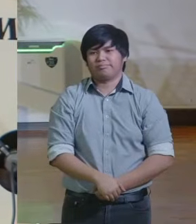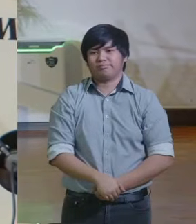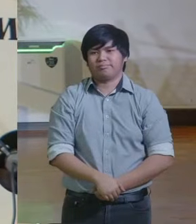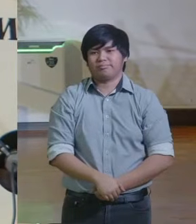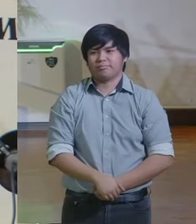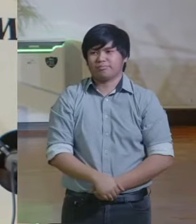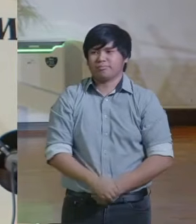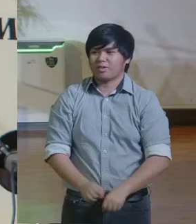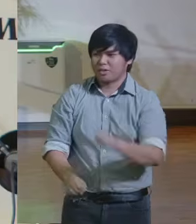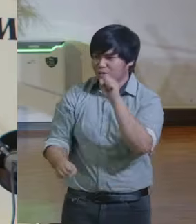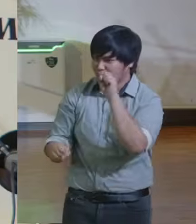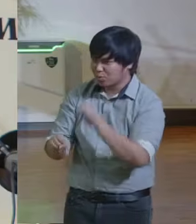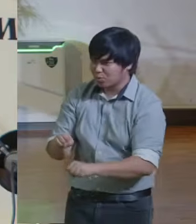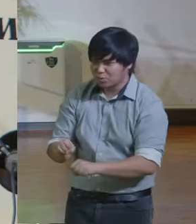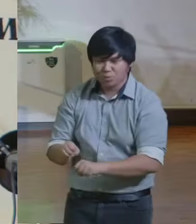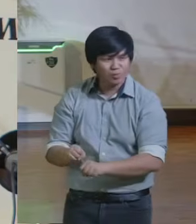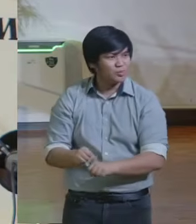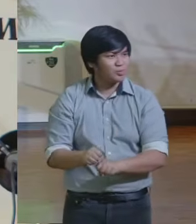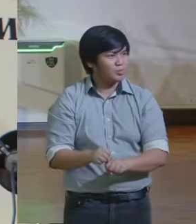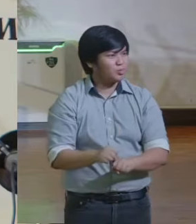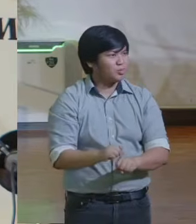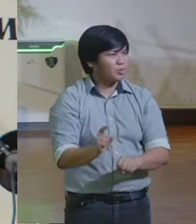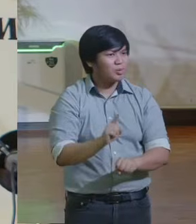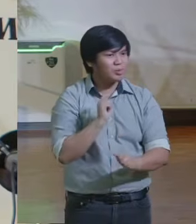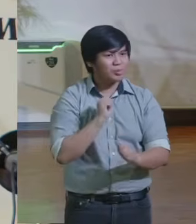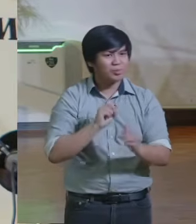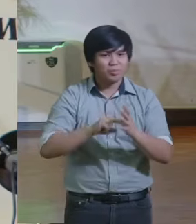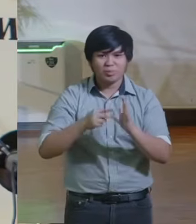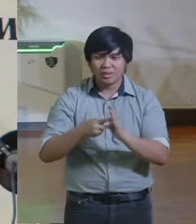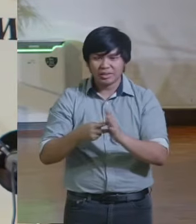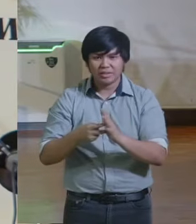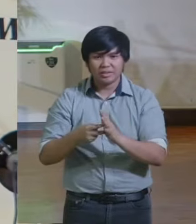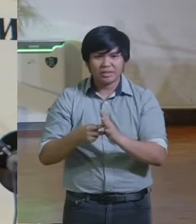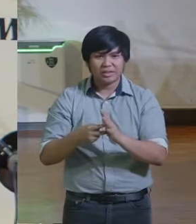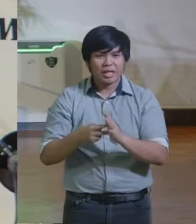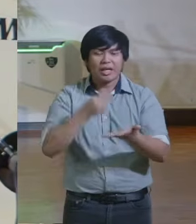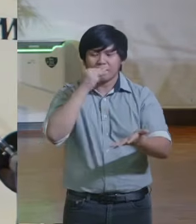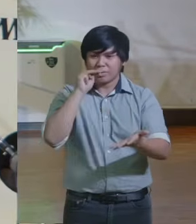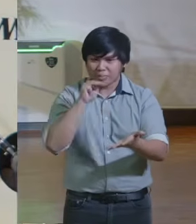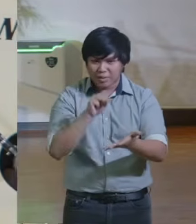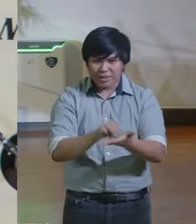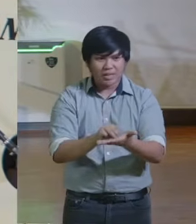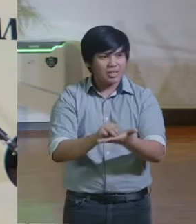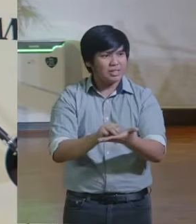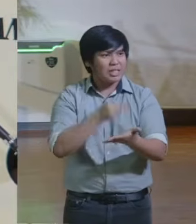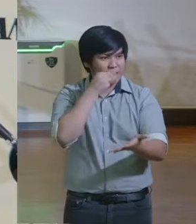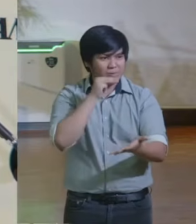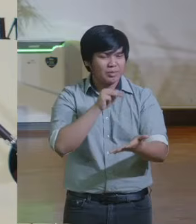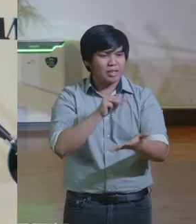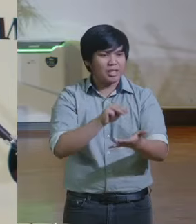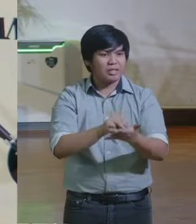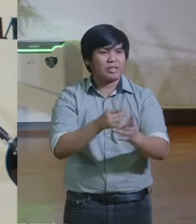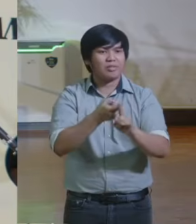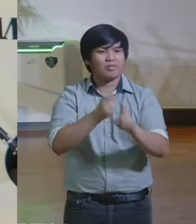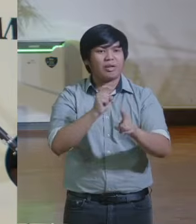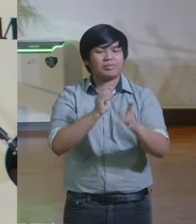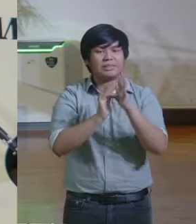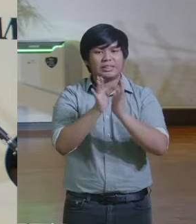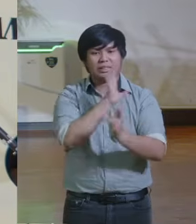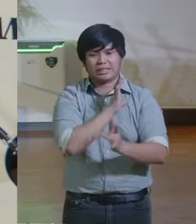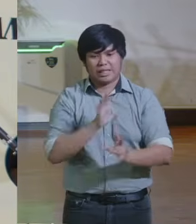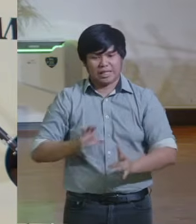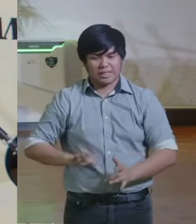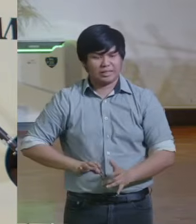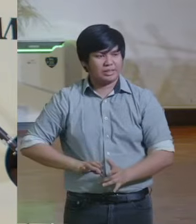Mga kapatid, pangatlo, itong mensaheng ito na nakamit ng isang tunay na manunubos ay ginawa